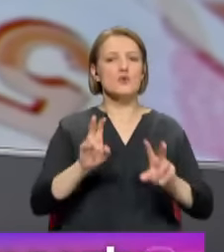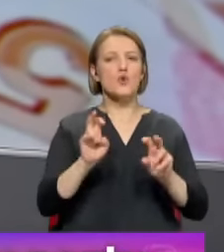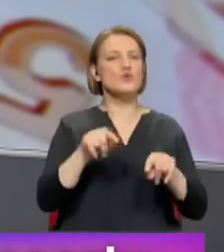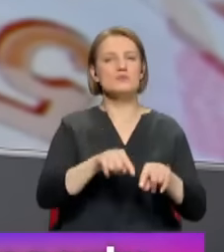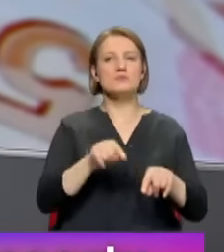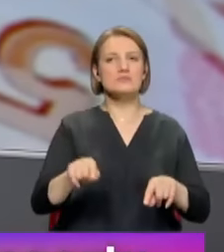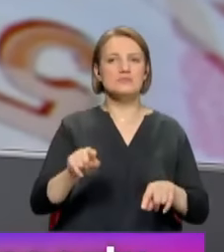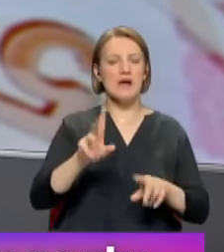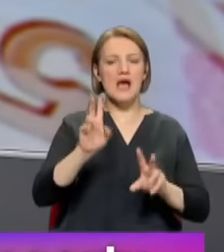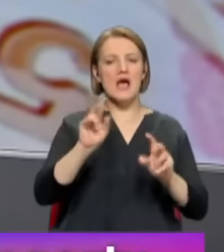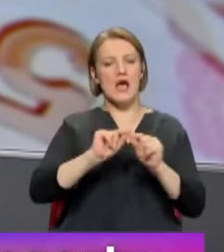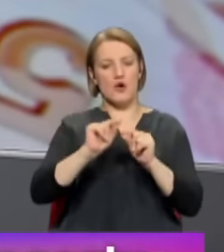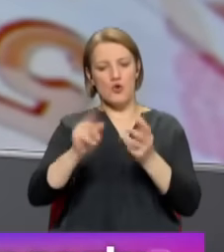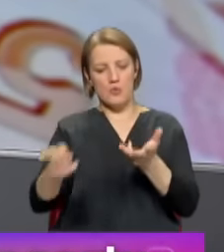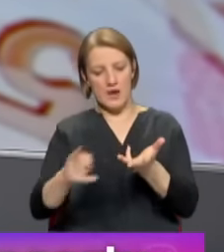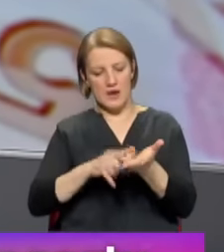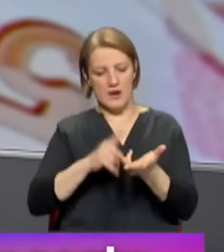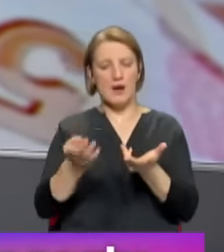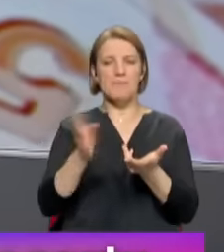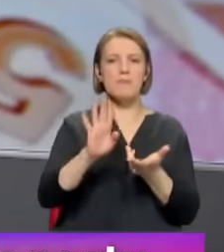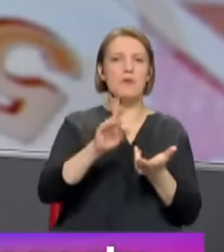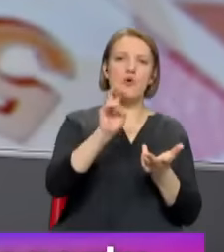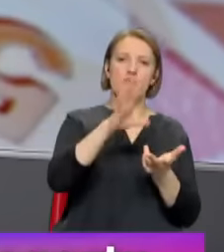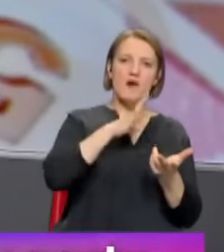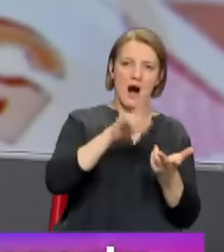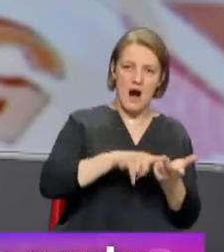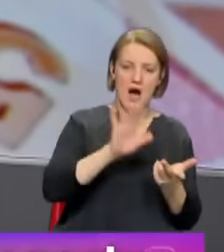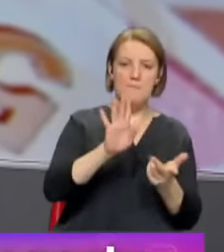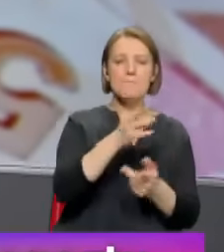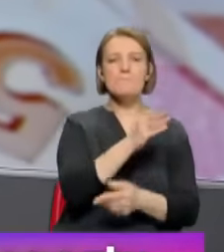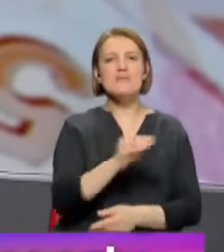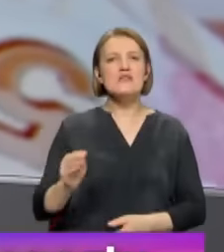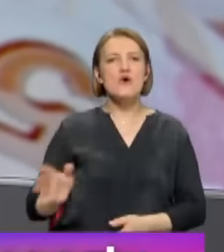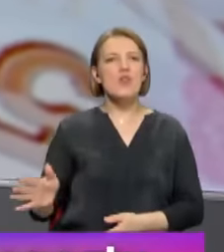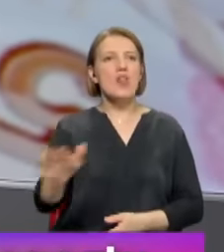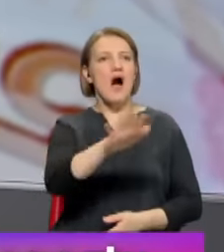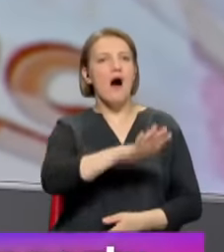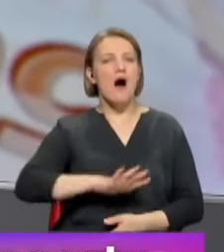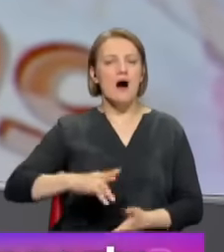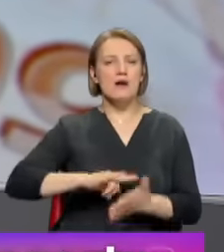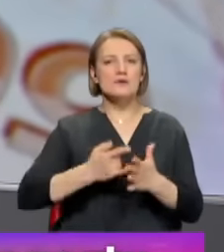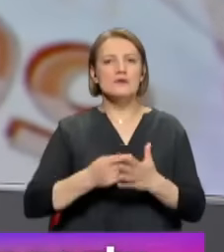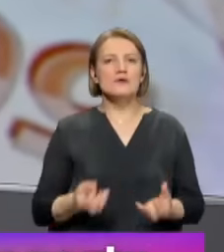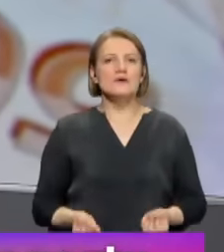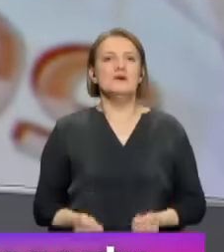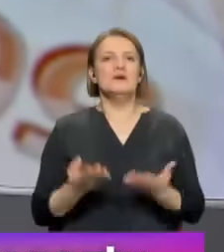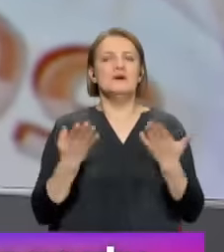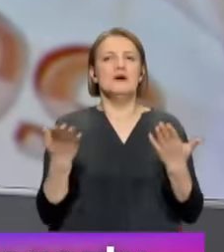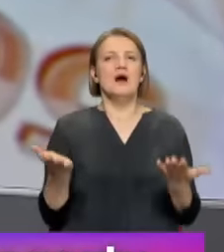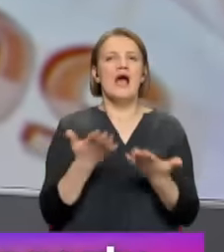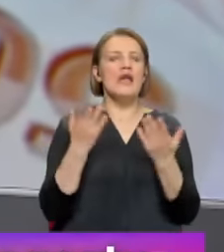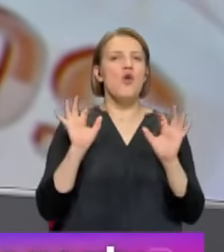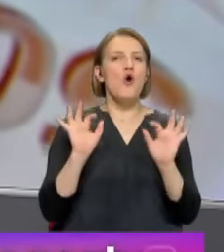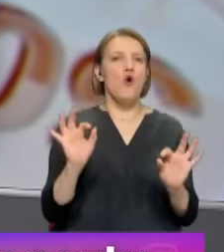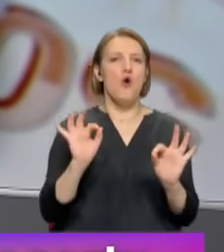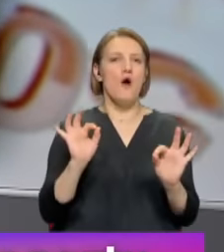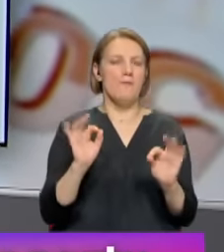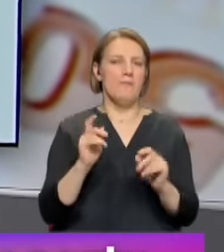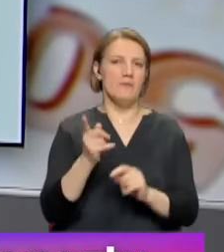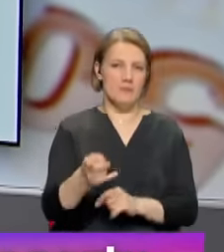konu ekonomi, başka konular da var elbette. Ama milyonlar geçinemiyor. En önemli konu geçim ve